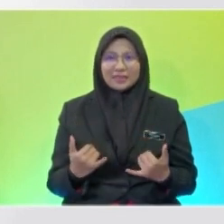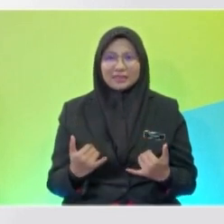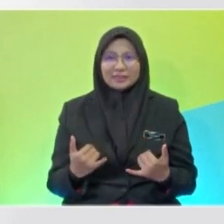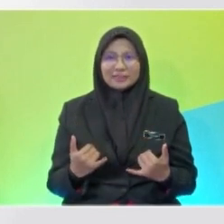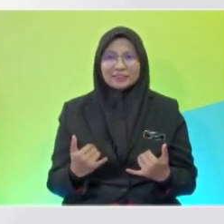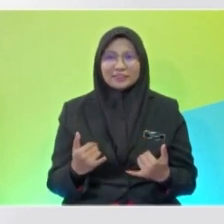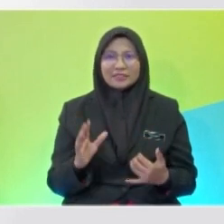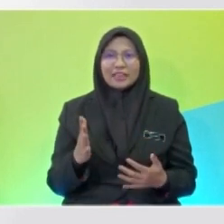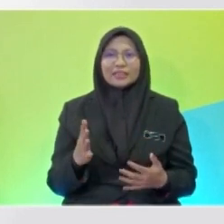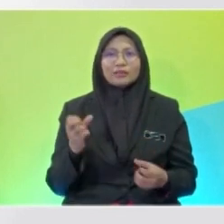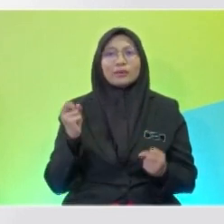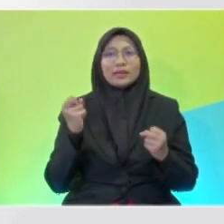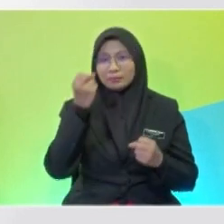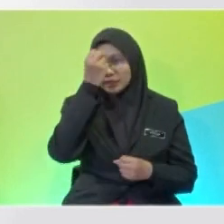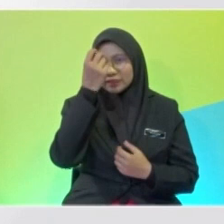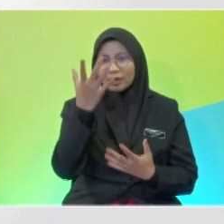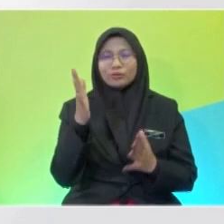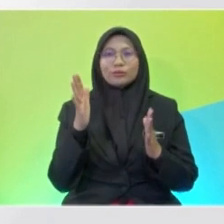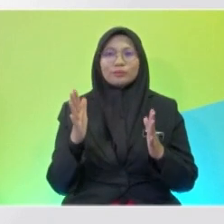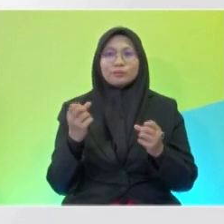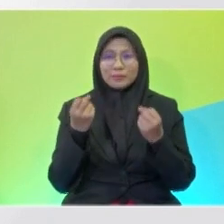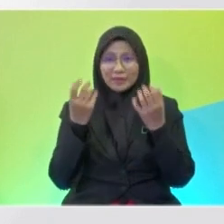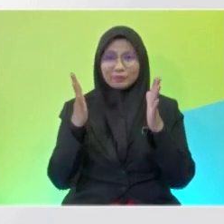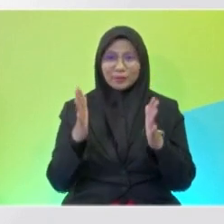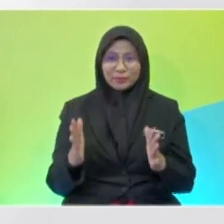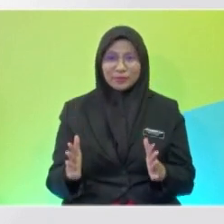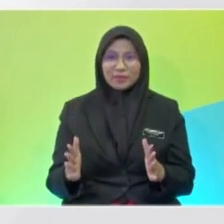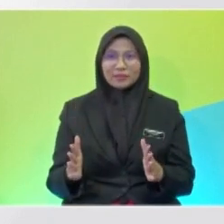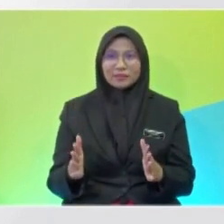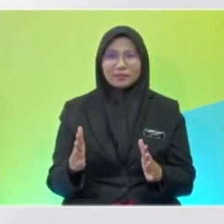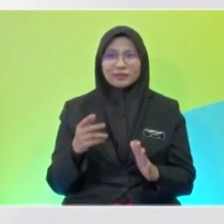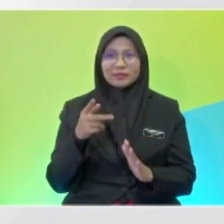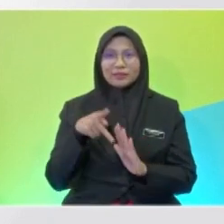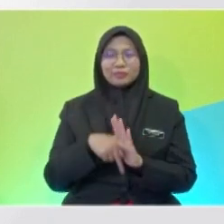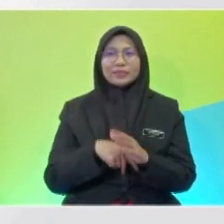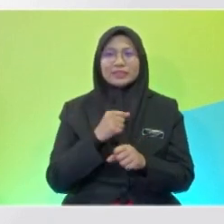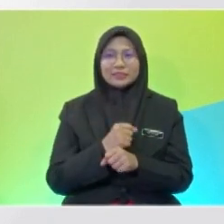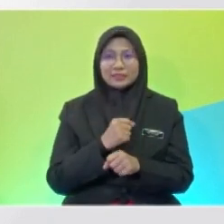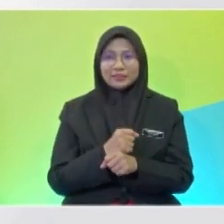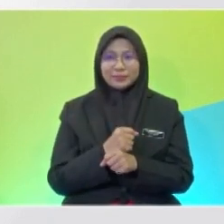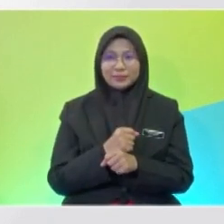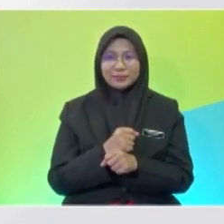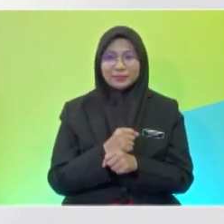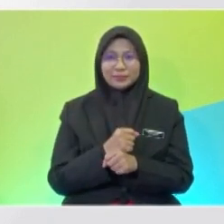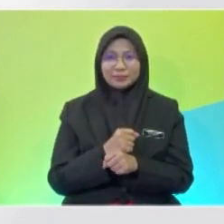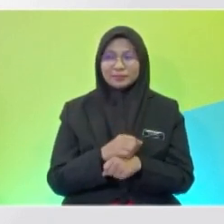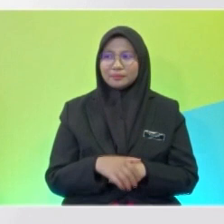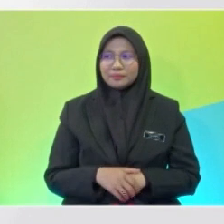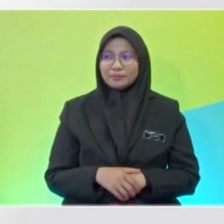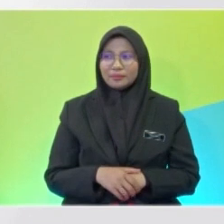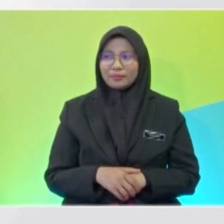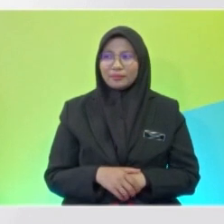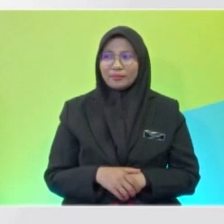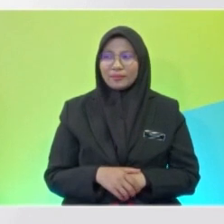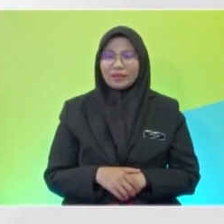tersebut dan dalam pengin berlaku perubahan karena terdapat bilangan warga emas ya Jadi kita lakukan